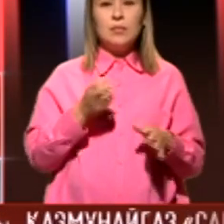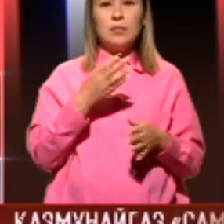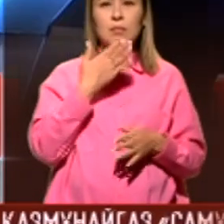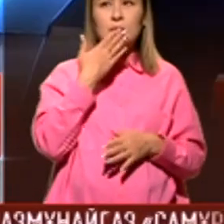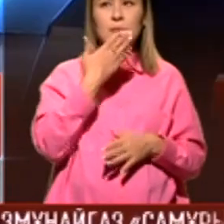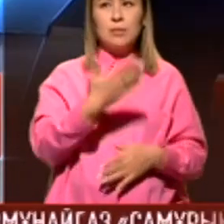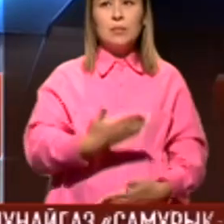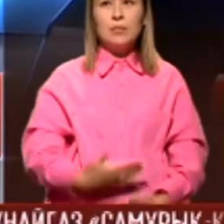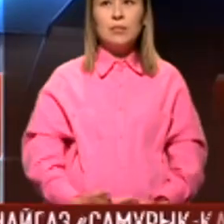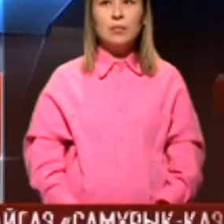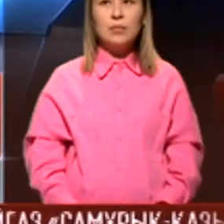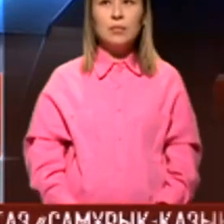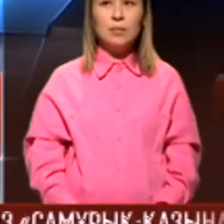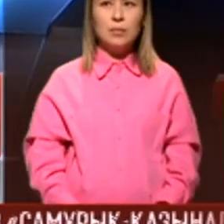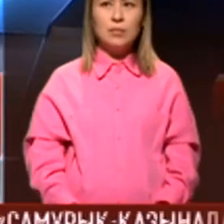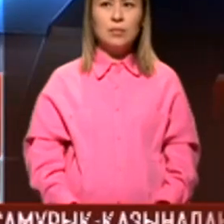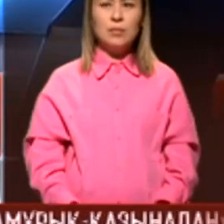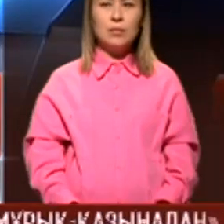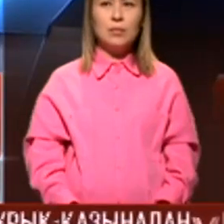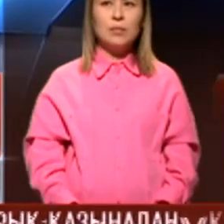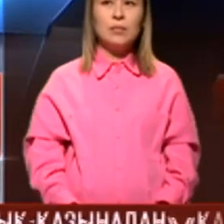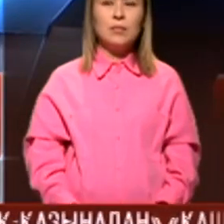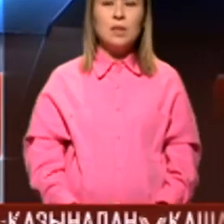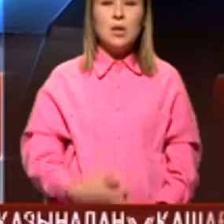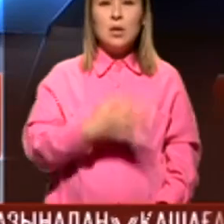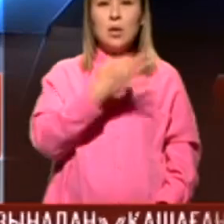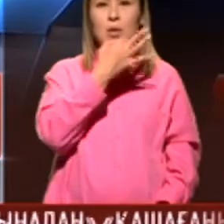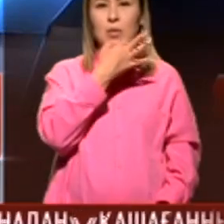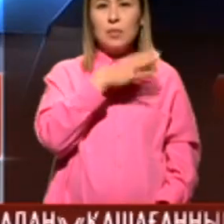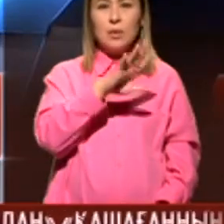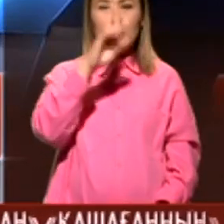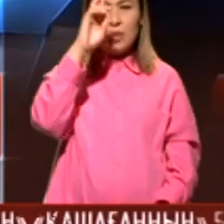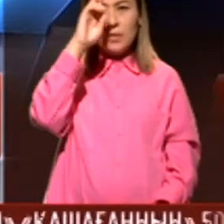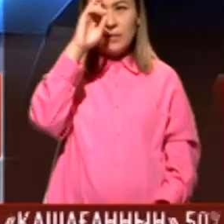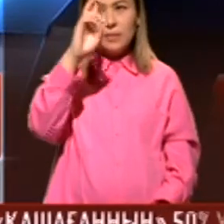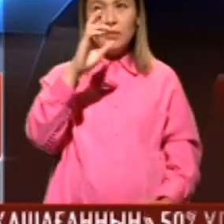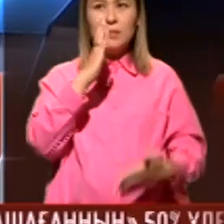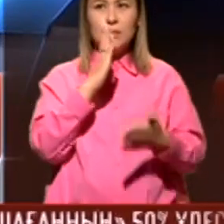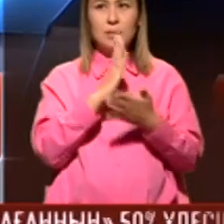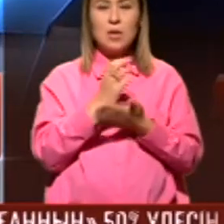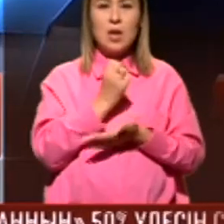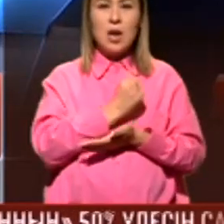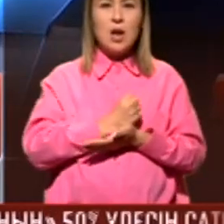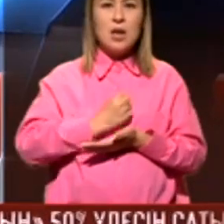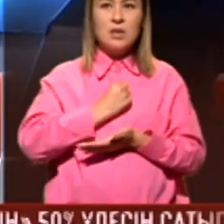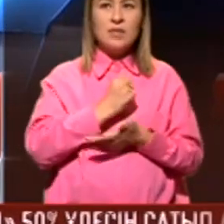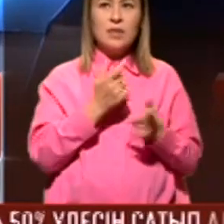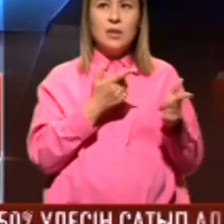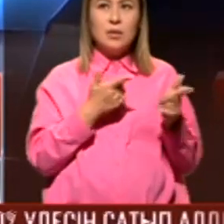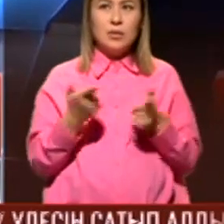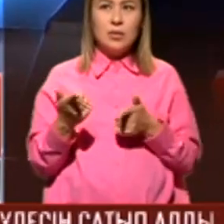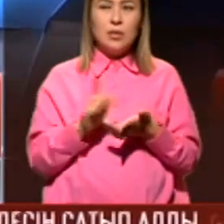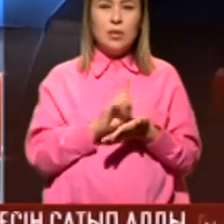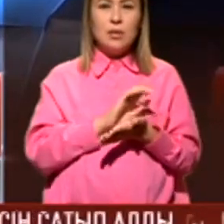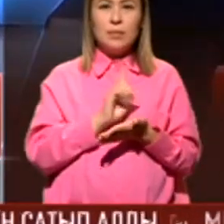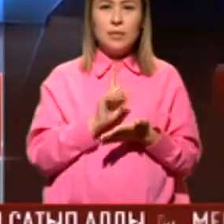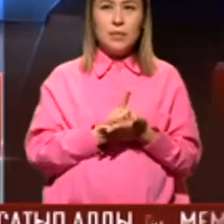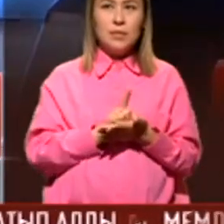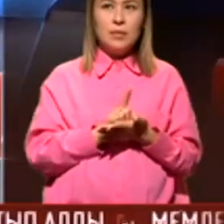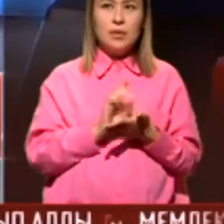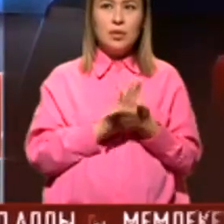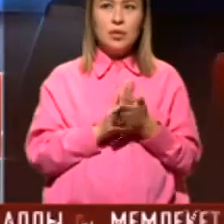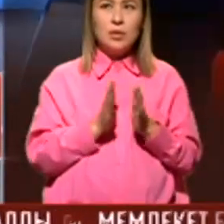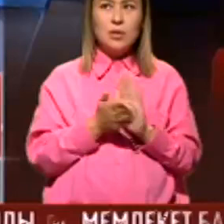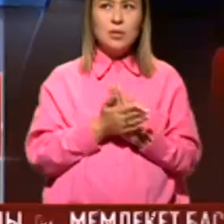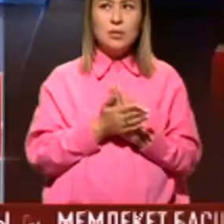Ереке. Жалпы кез келген мемлекеттің қандай да бір потенциалды агрессияға дайындығы деген шартты дүние. Шартты